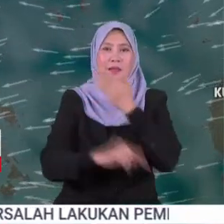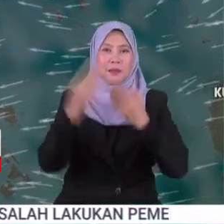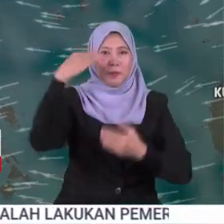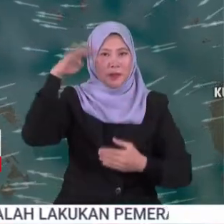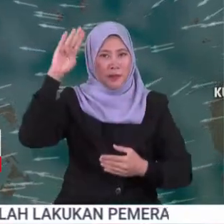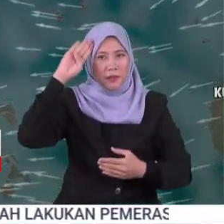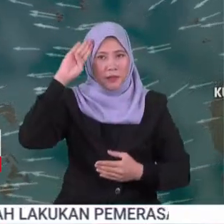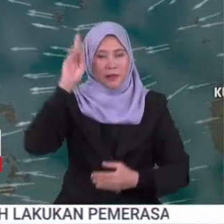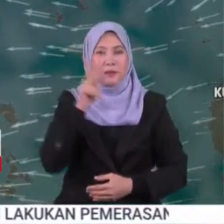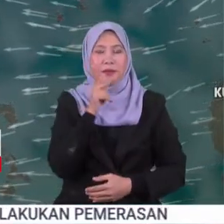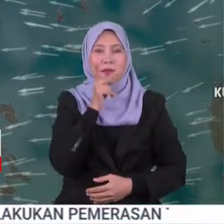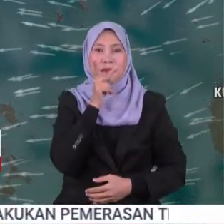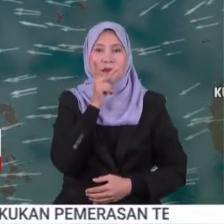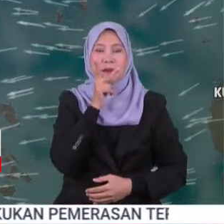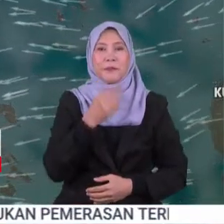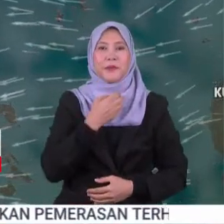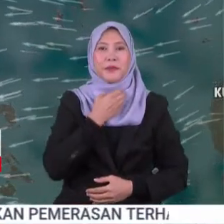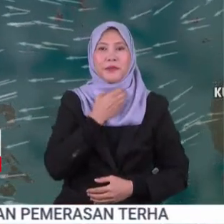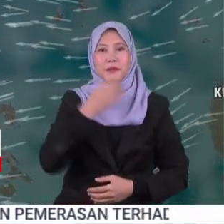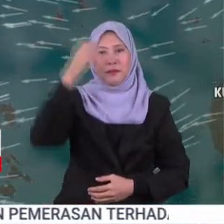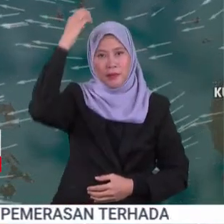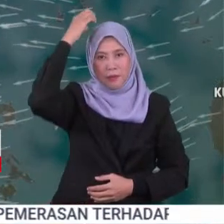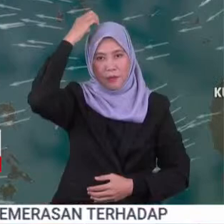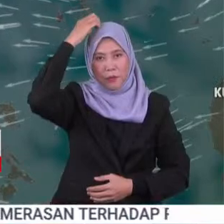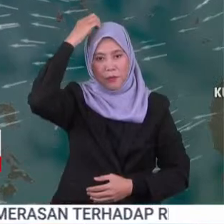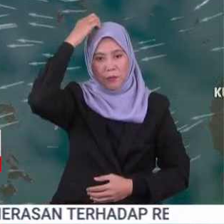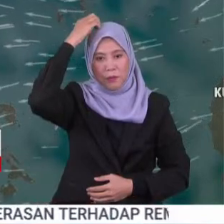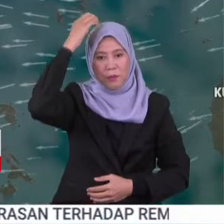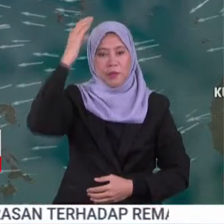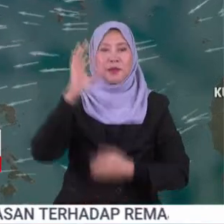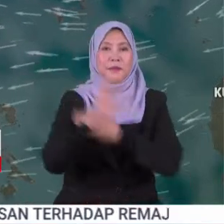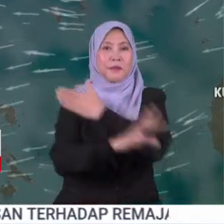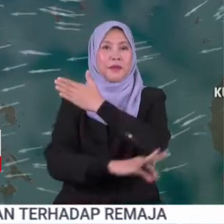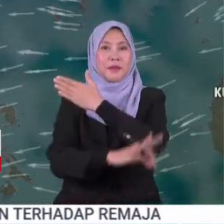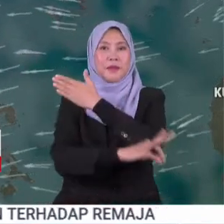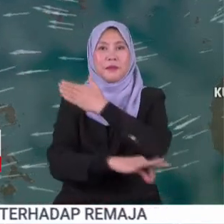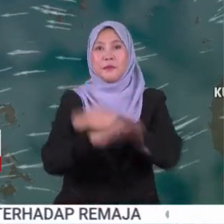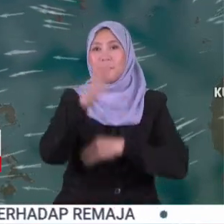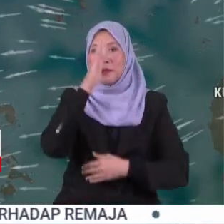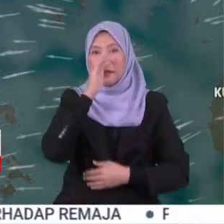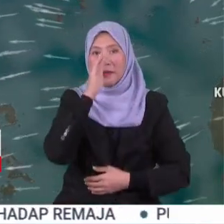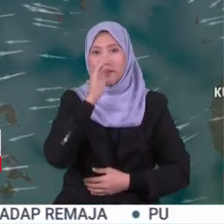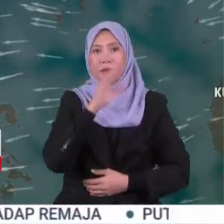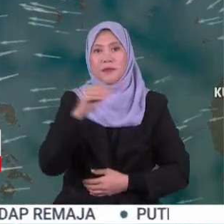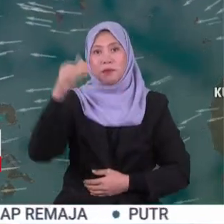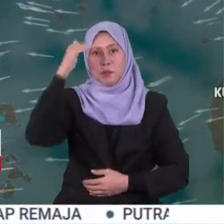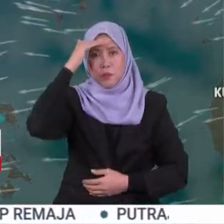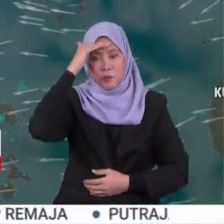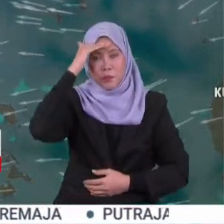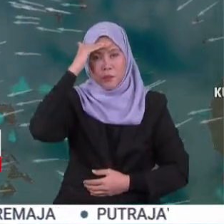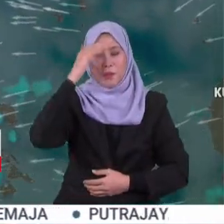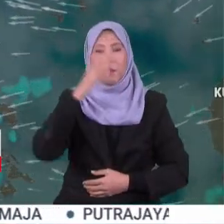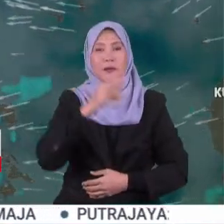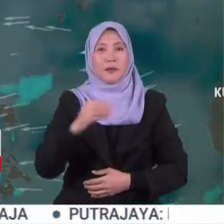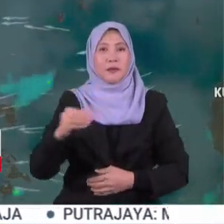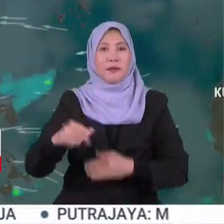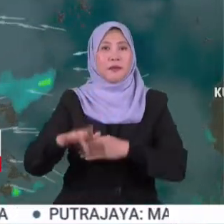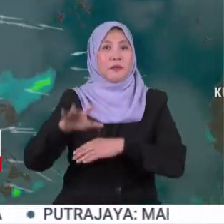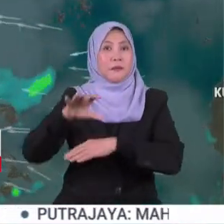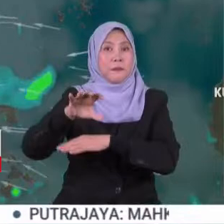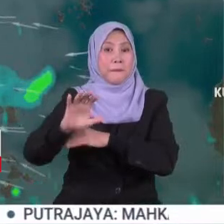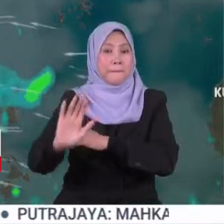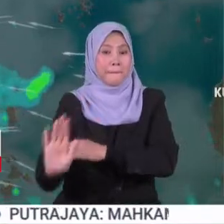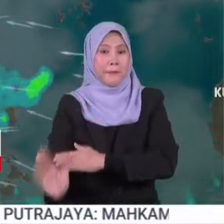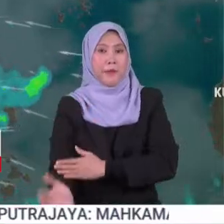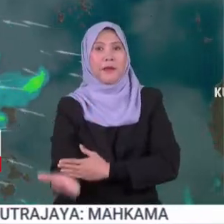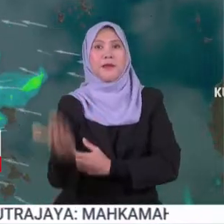Perlis, Kedah, Perak, Selangor, Negeri Sembilan, Melaka dan Barat Johor. Namun menjelang ke awal